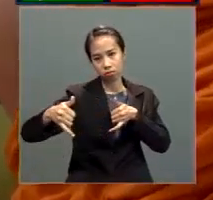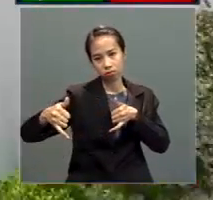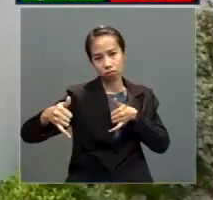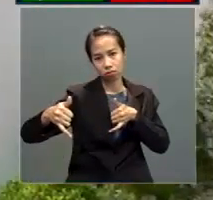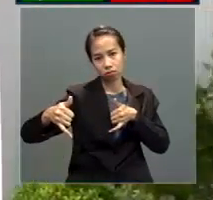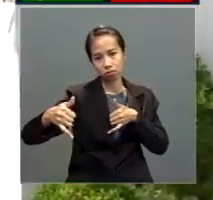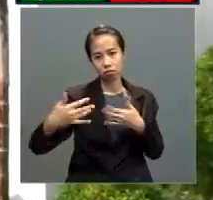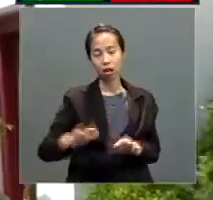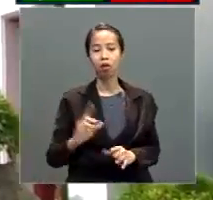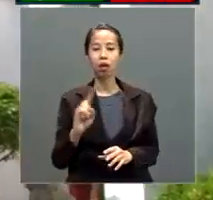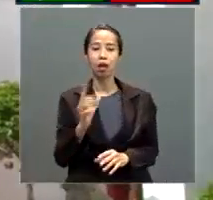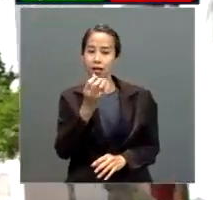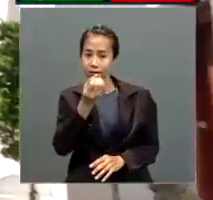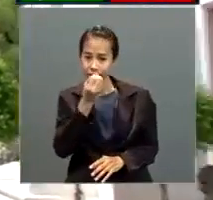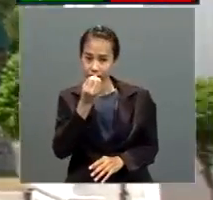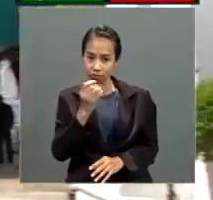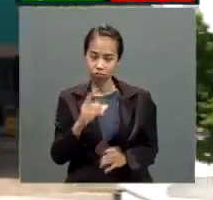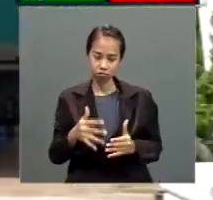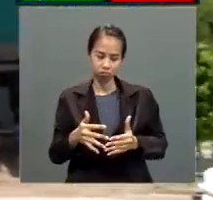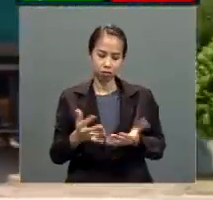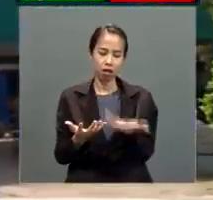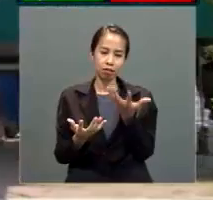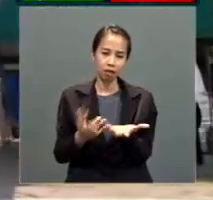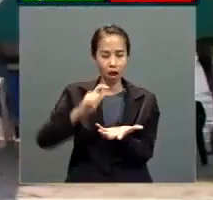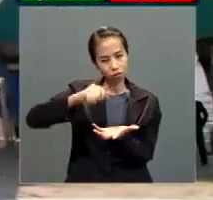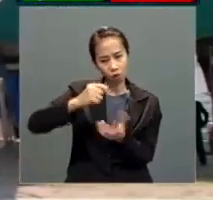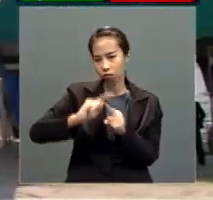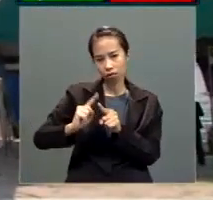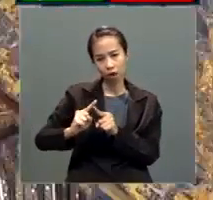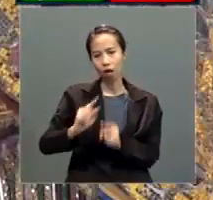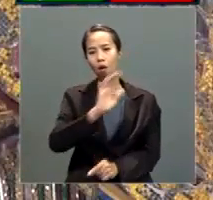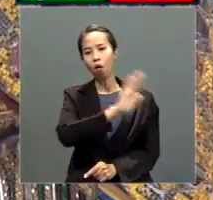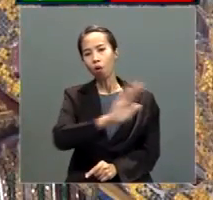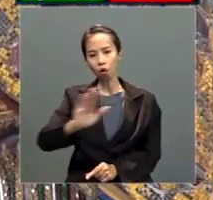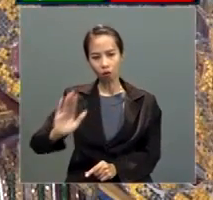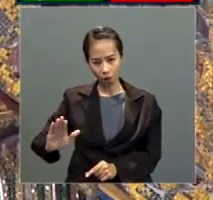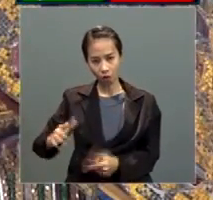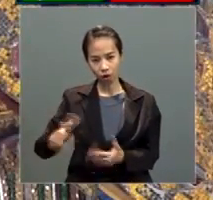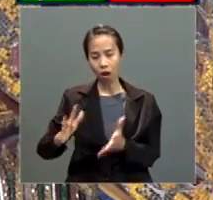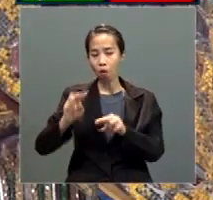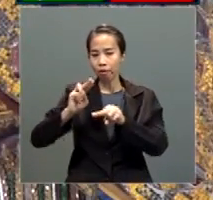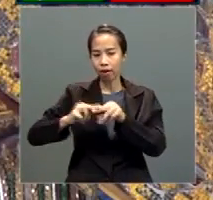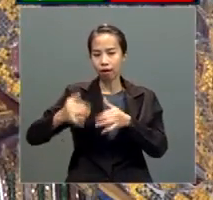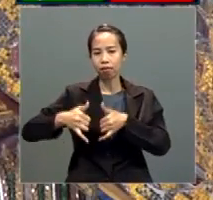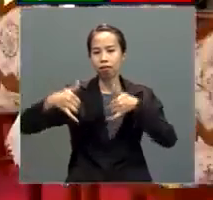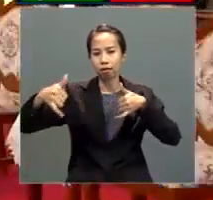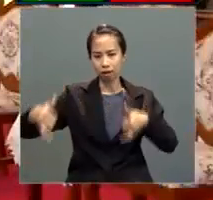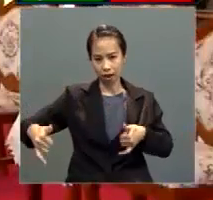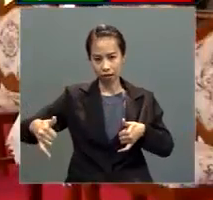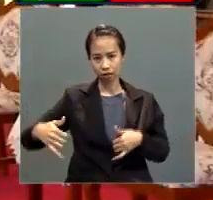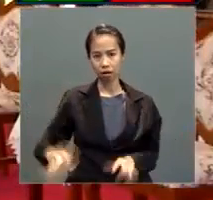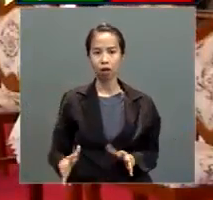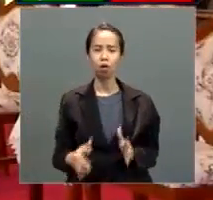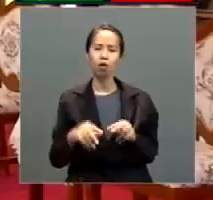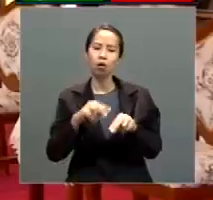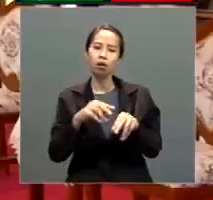การฉันภัตตาหารให้ใช้ภาชนะส่วนตัวและแยกกันนั่งฉันงดกิจกรรมทางพระพุทธศาสนาที่ต้องมีการรวม